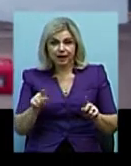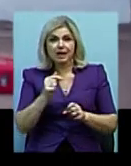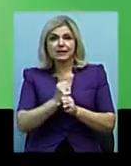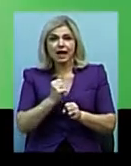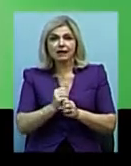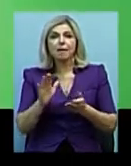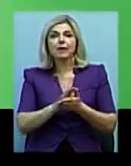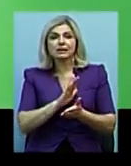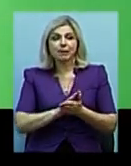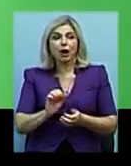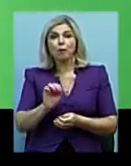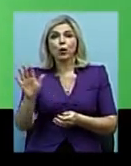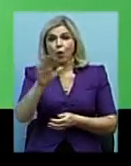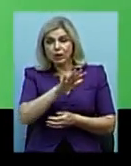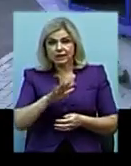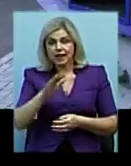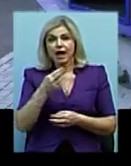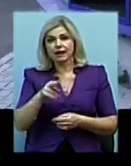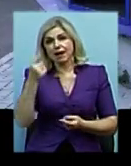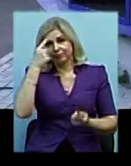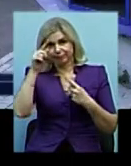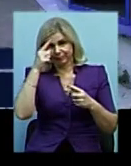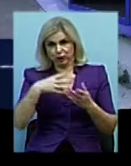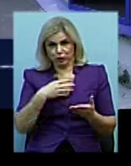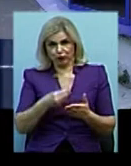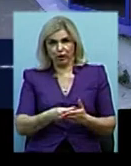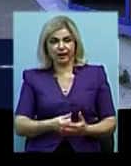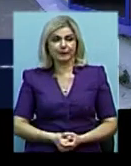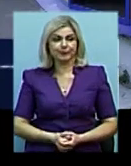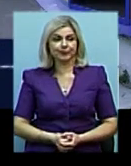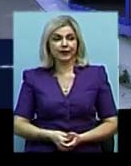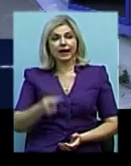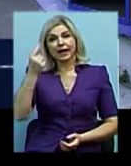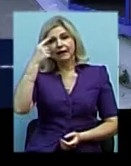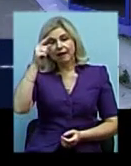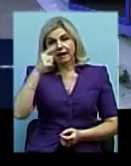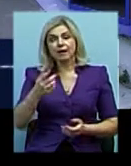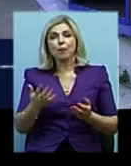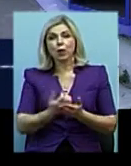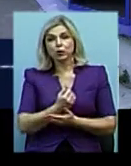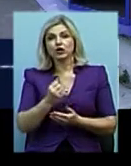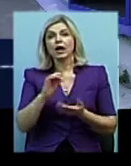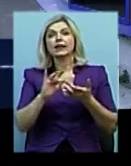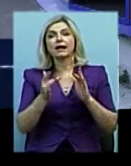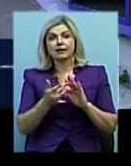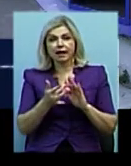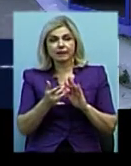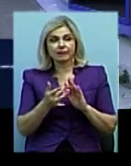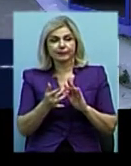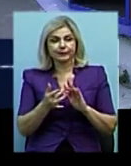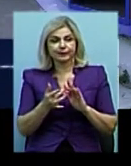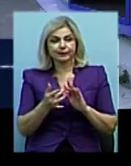для реалізації творчих задумів. Ідея виникла при серфуванні у інтернеті, мабуть, і